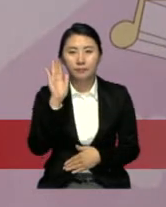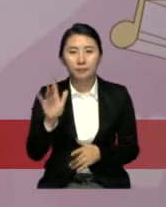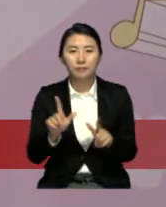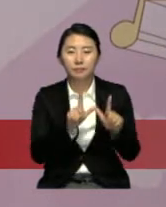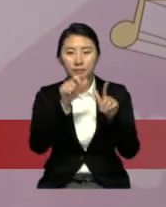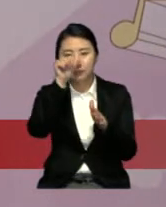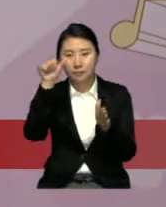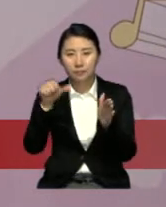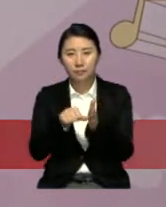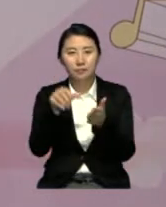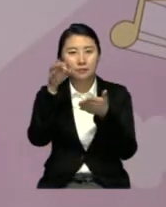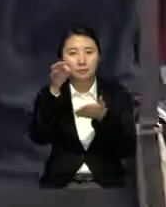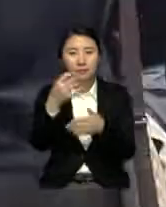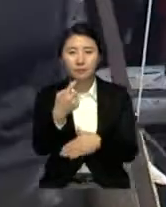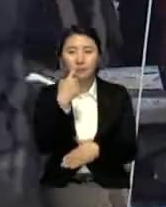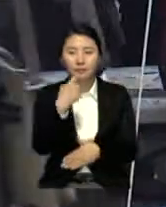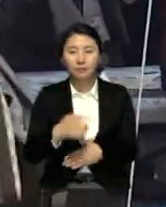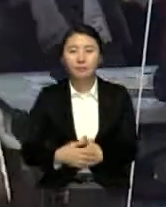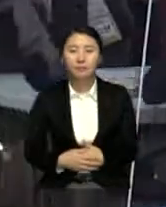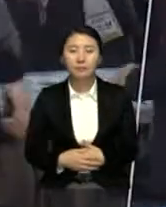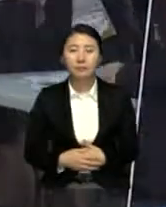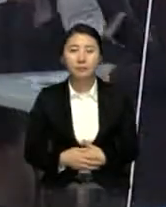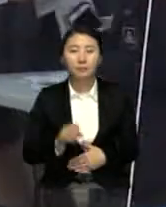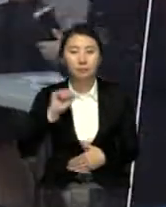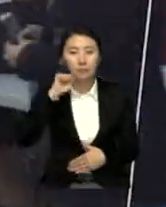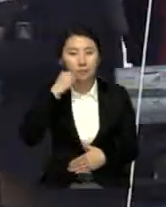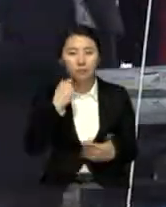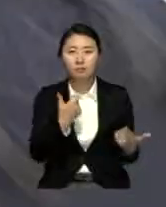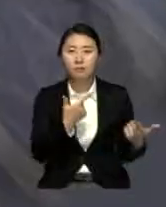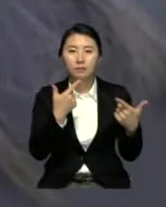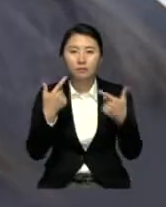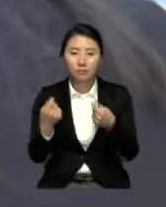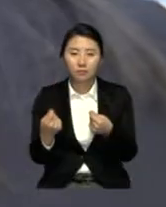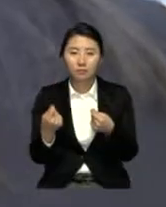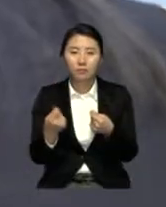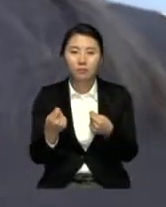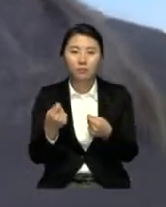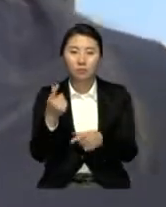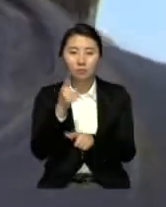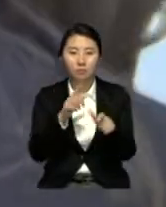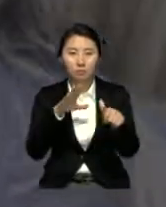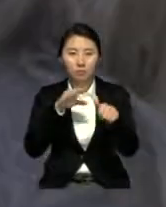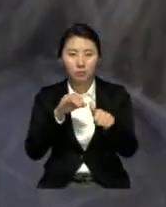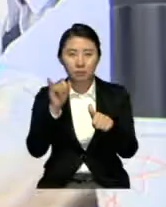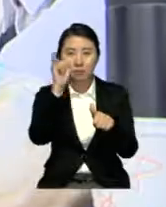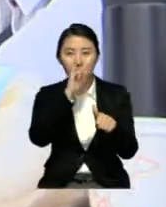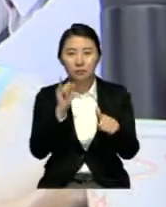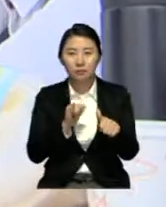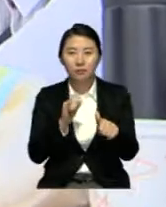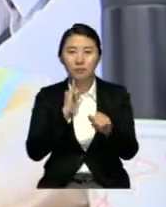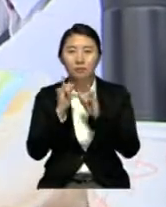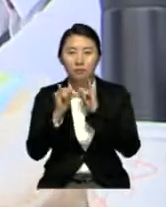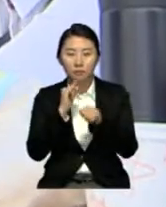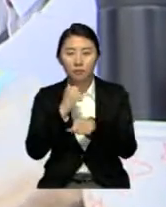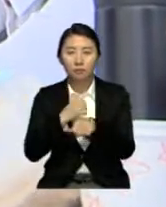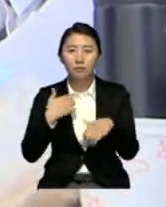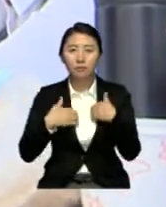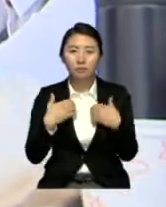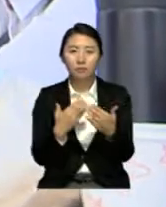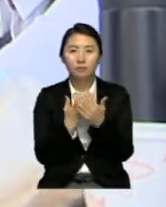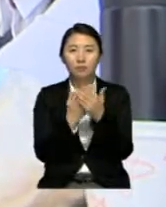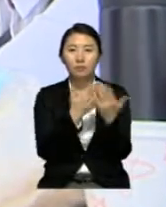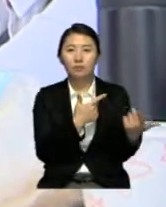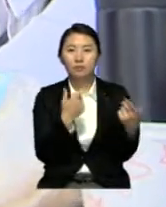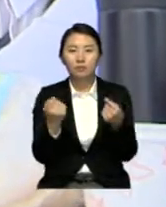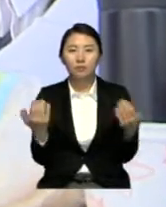살아갈 인생에 대한 가치들을 배우게 됩니다. 다소 어려운 듯한 변리사나 배우에서 바리스타나 아나운서, 게임 개발과